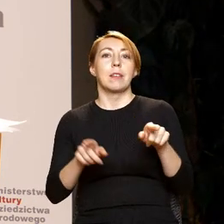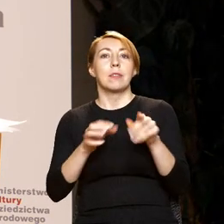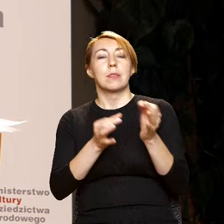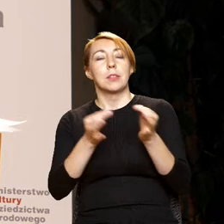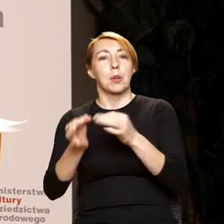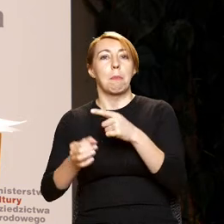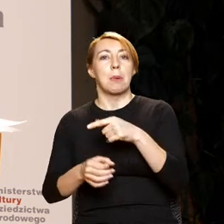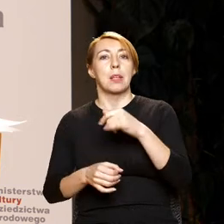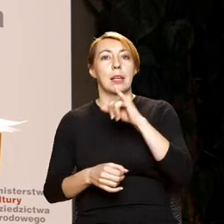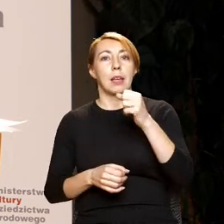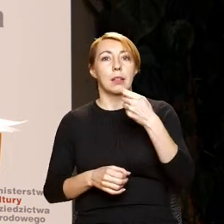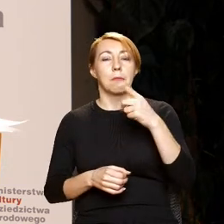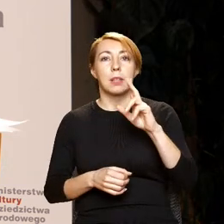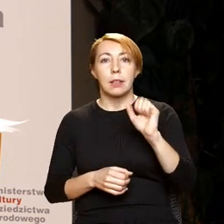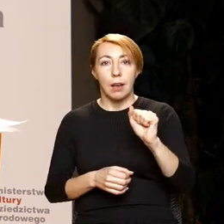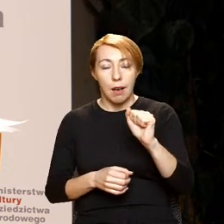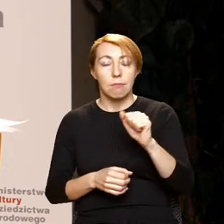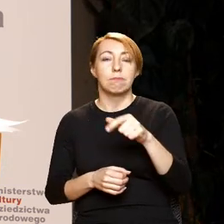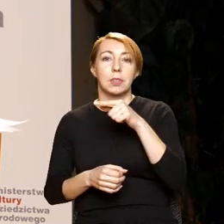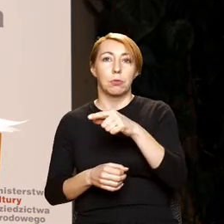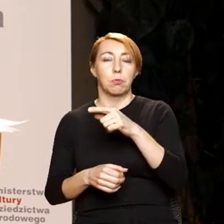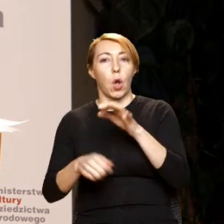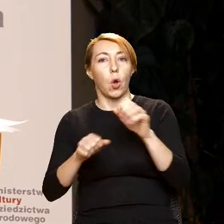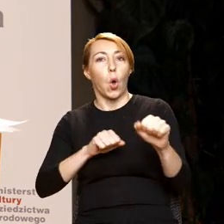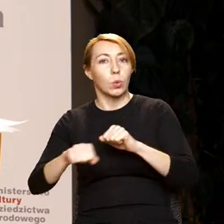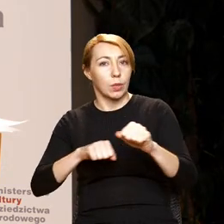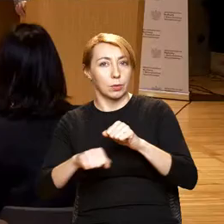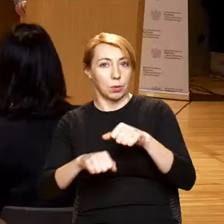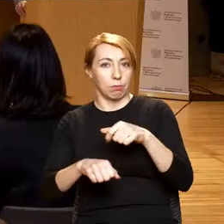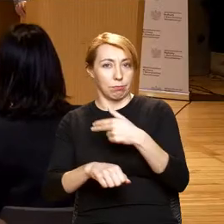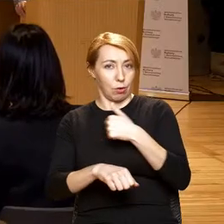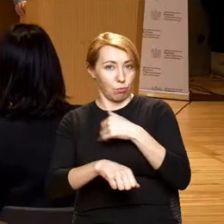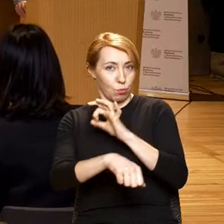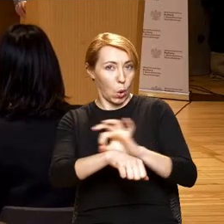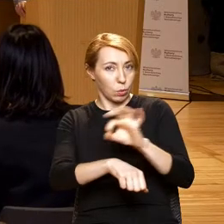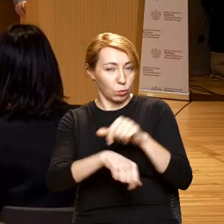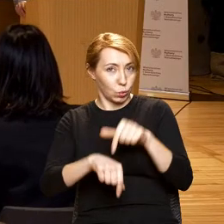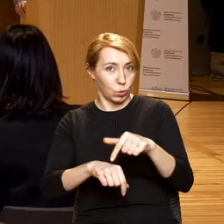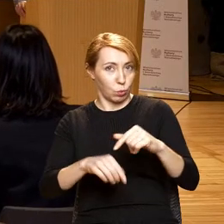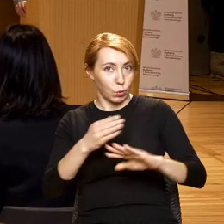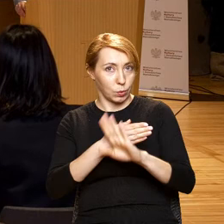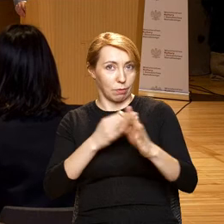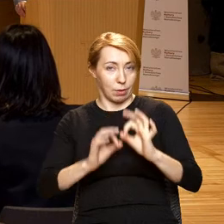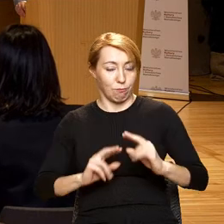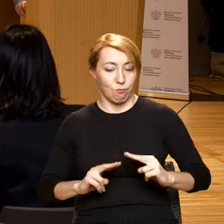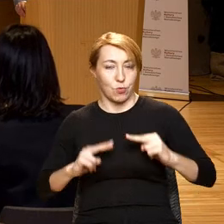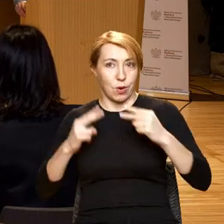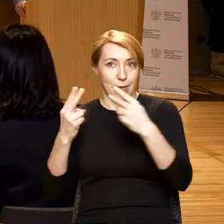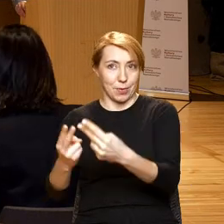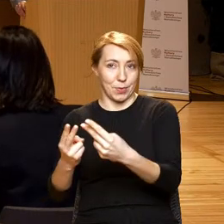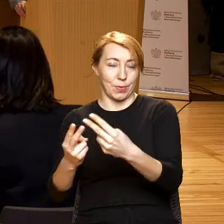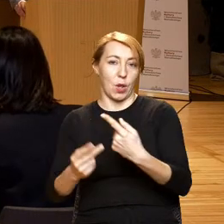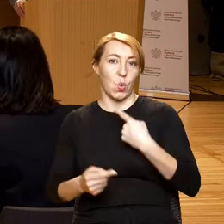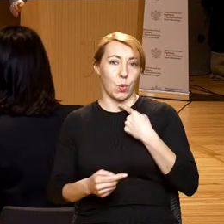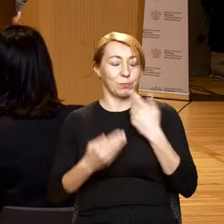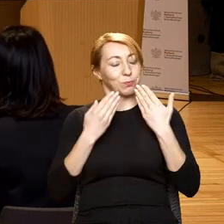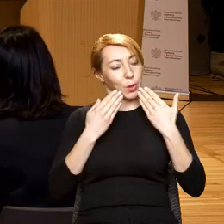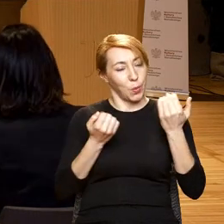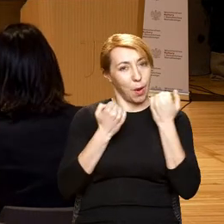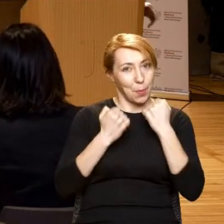Rodowicz-Czechońskiej, która koordynuje ten projekt w naszym muzeum i to jej przekazuję teraz głos. Dziękuję bardzo.